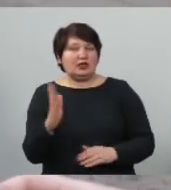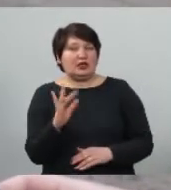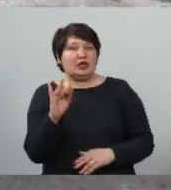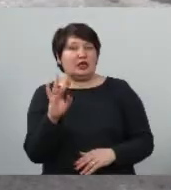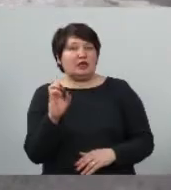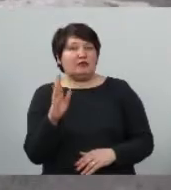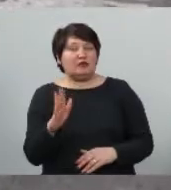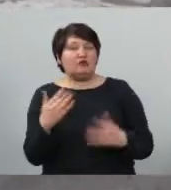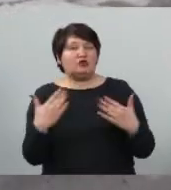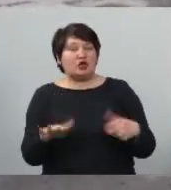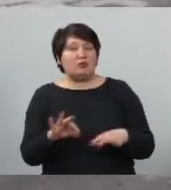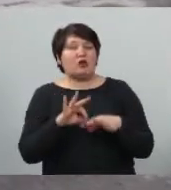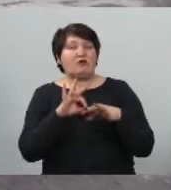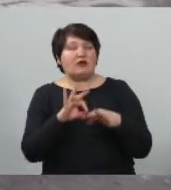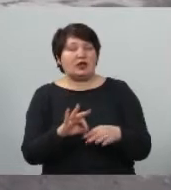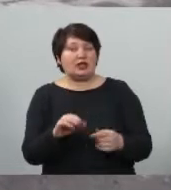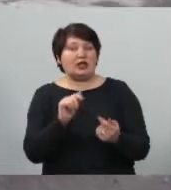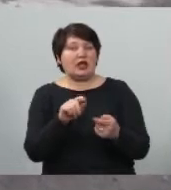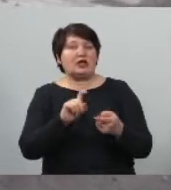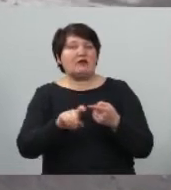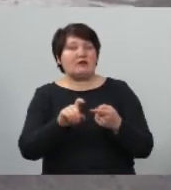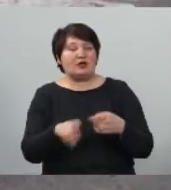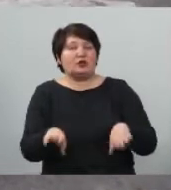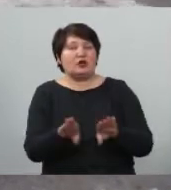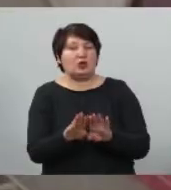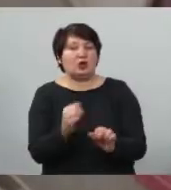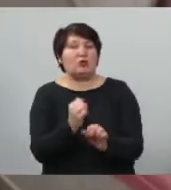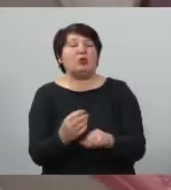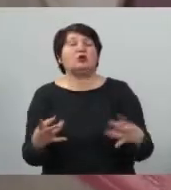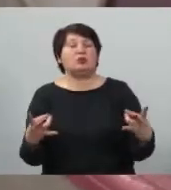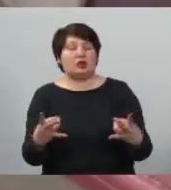провели дезінфекцію. Жінка каже, такі роботи потрібні.